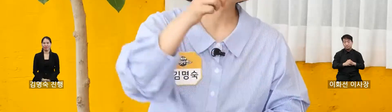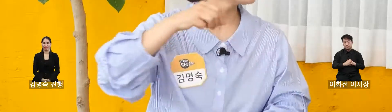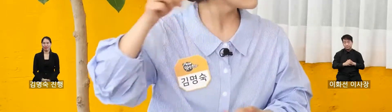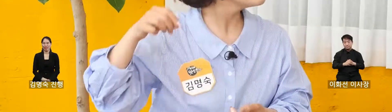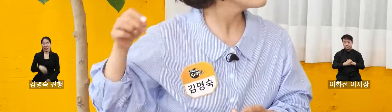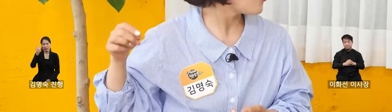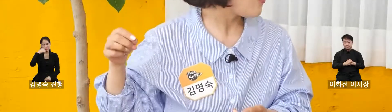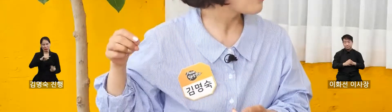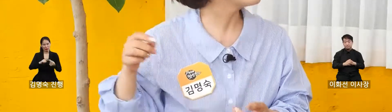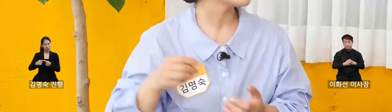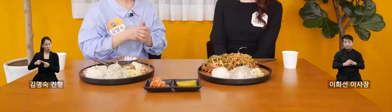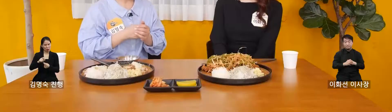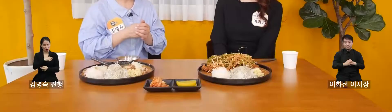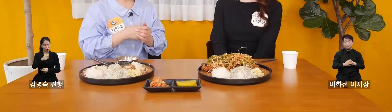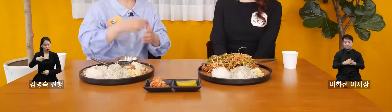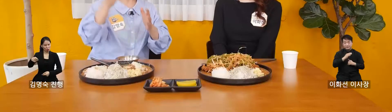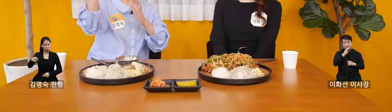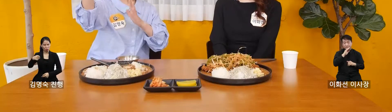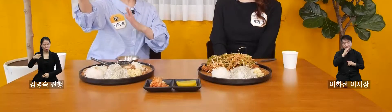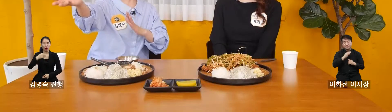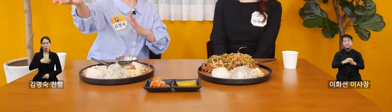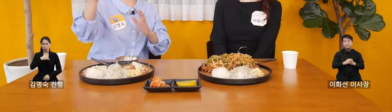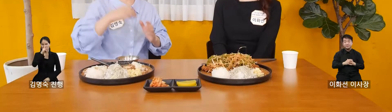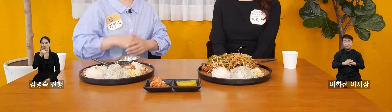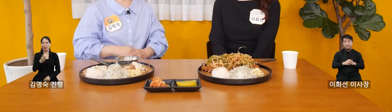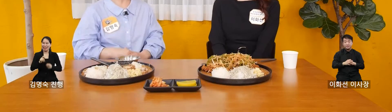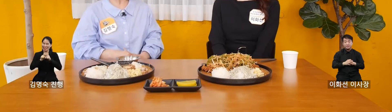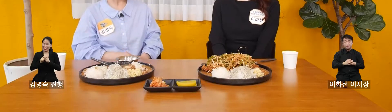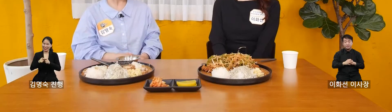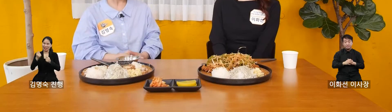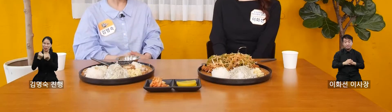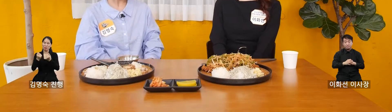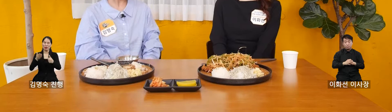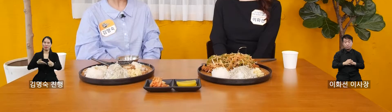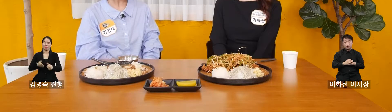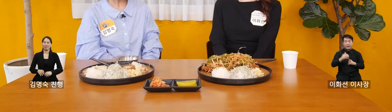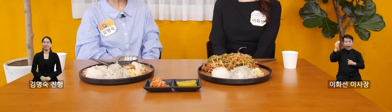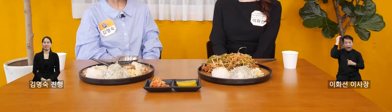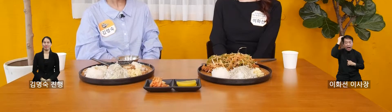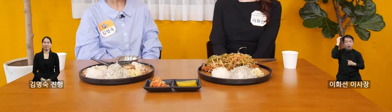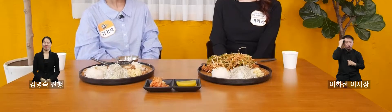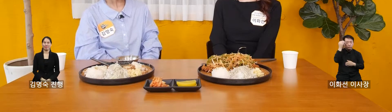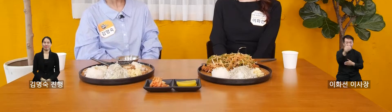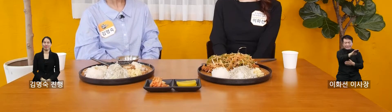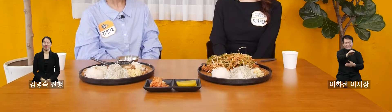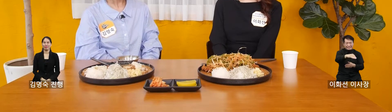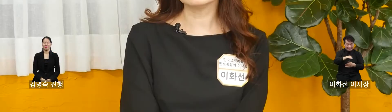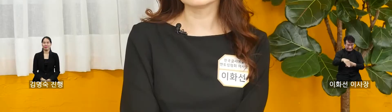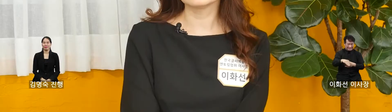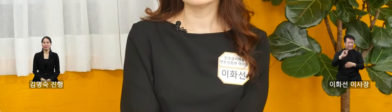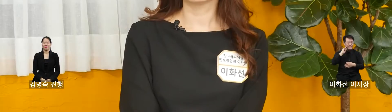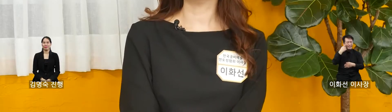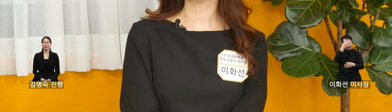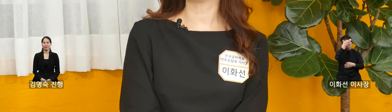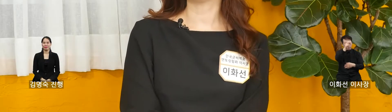거는 글씨만 쓰는 걸로 알고 있잖아요. 그렇죠. 예, 그렇죠. 자세히 설명을 해주시면 좋겠어요. 한국 글씨예술 멘토링